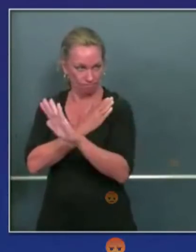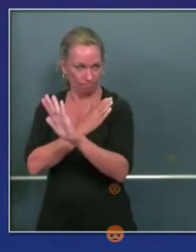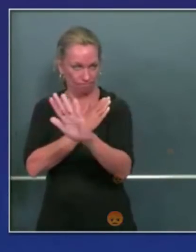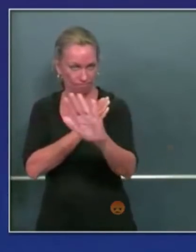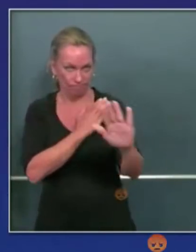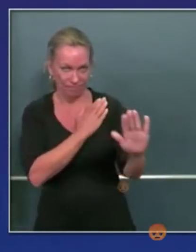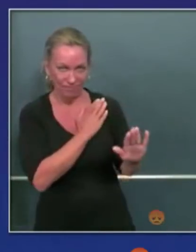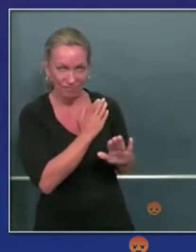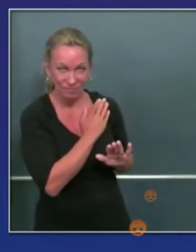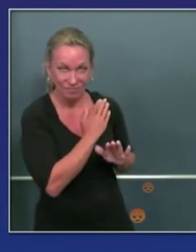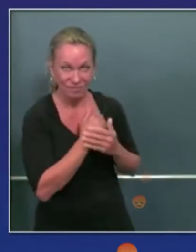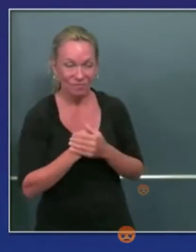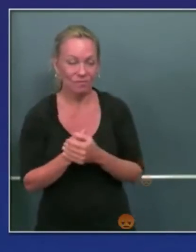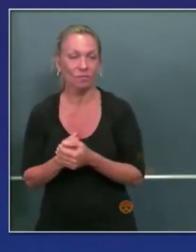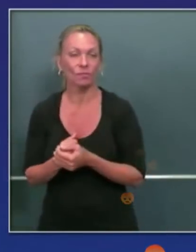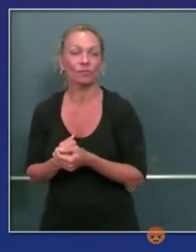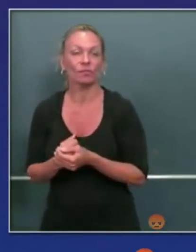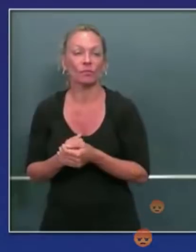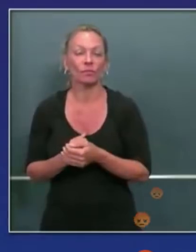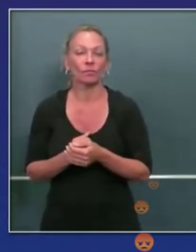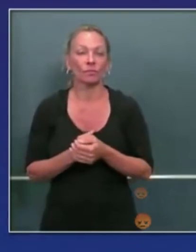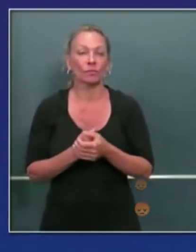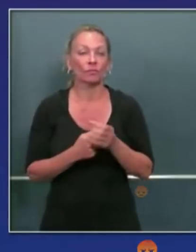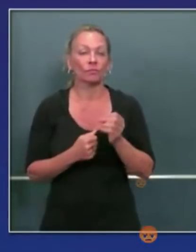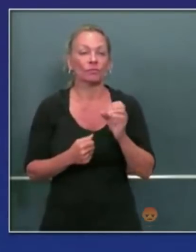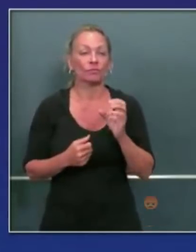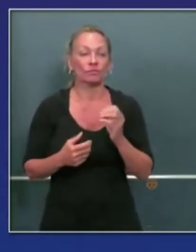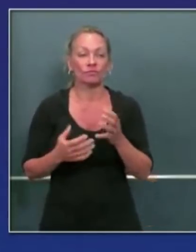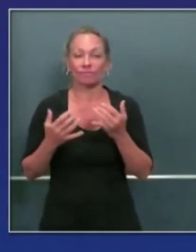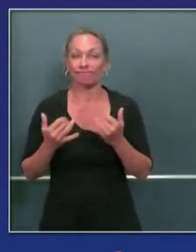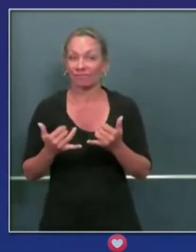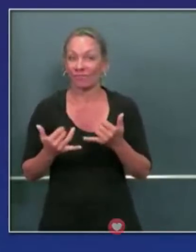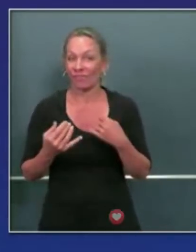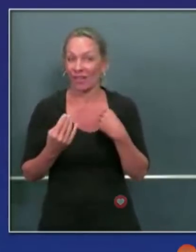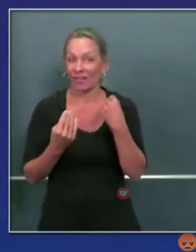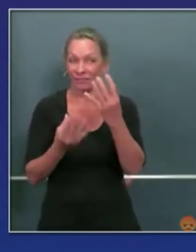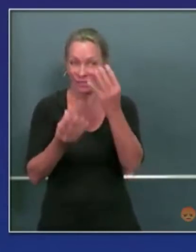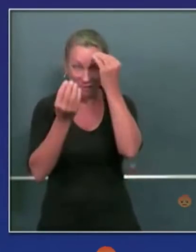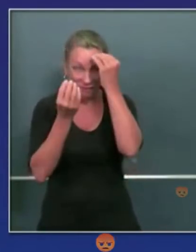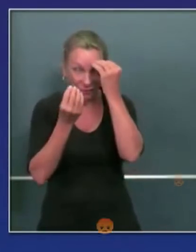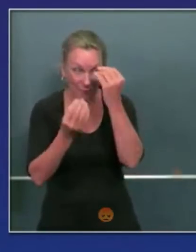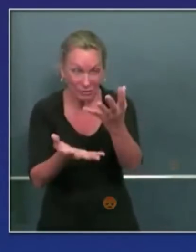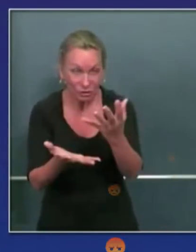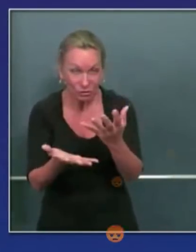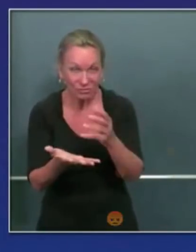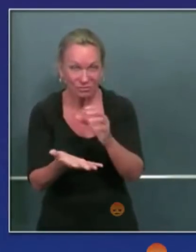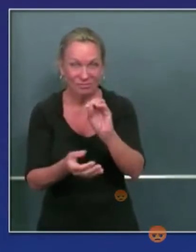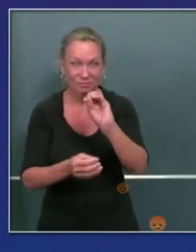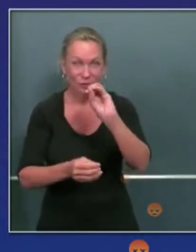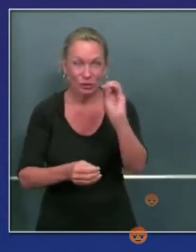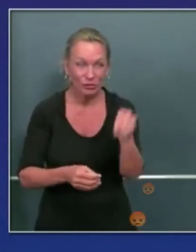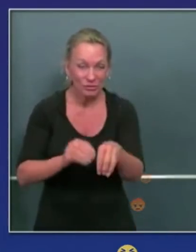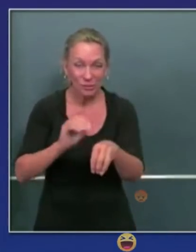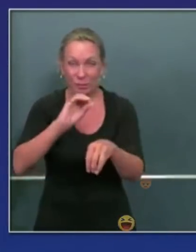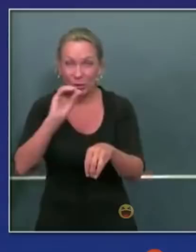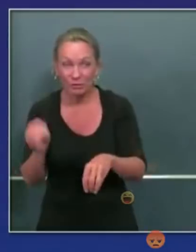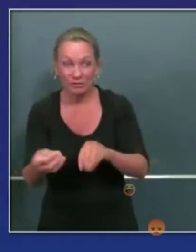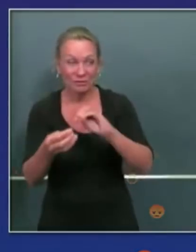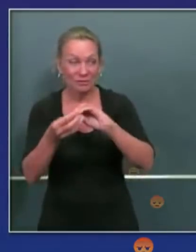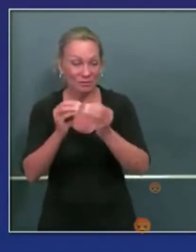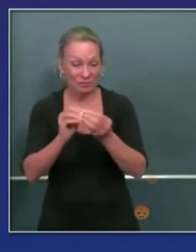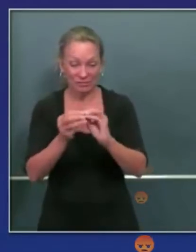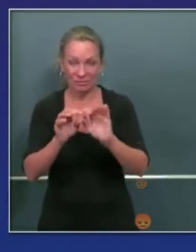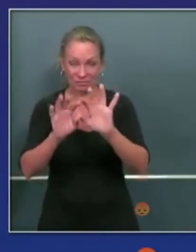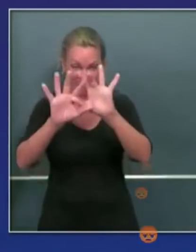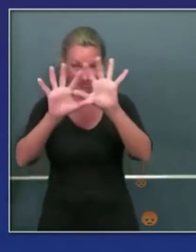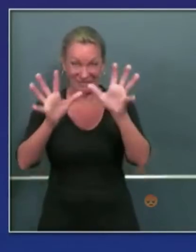cái We vấn đề announced mà đối last phó week với lại some of các the ca nhiễm. efforts to truly be as transparent as we possibly can be in terms of our modeling approaches